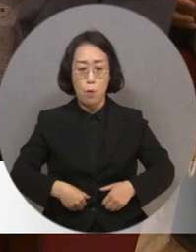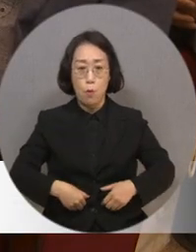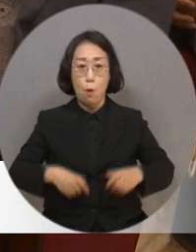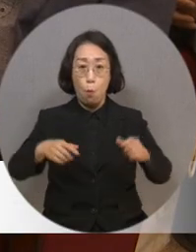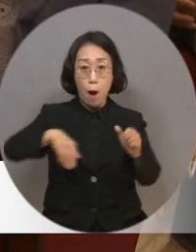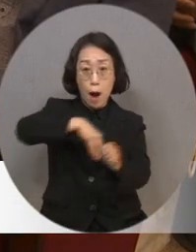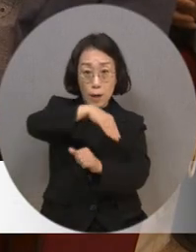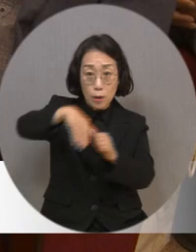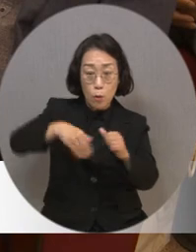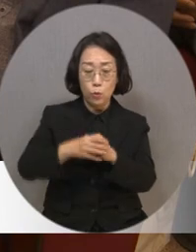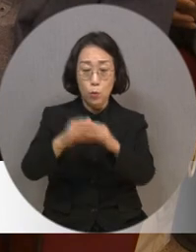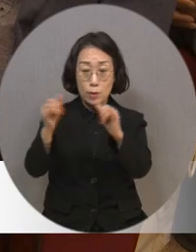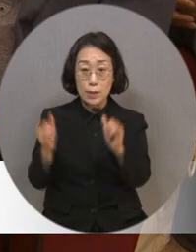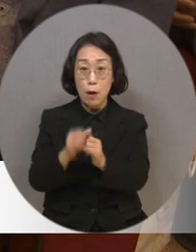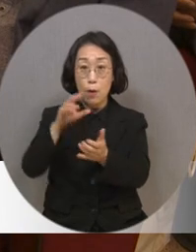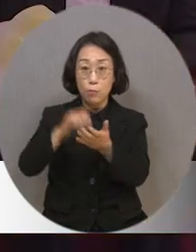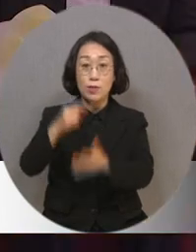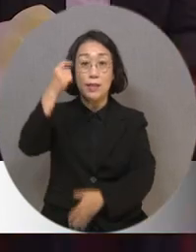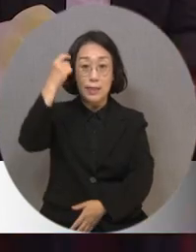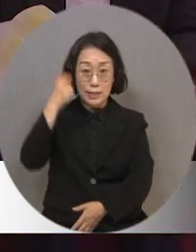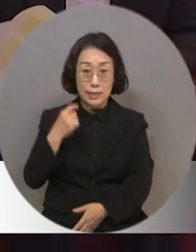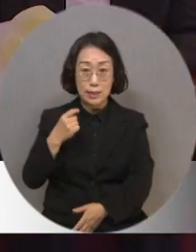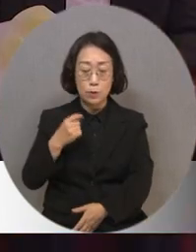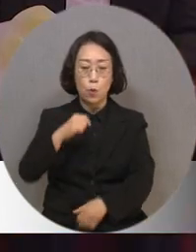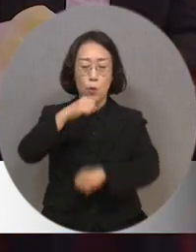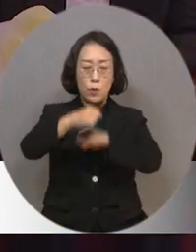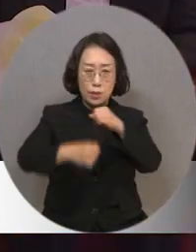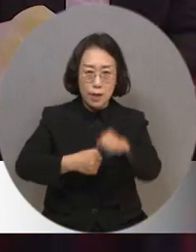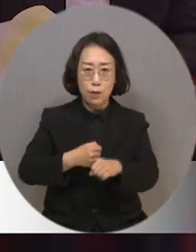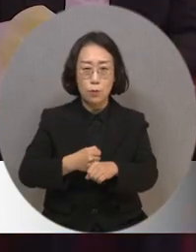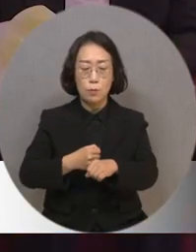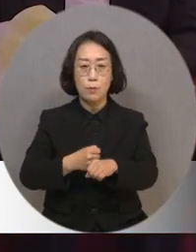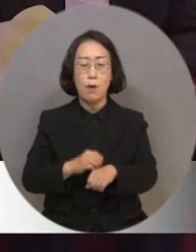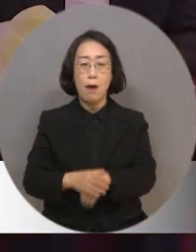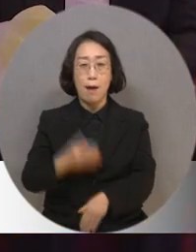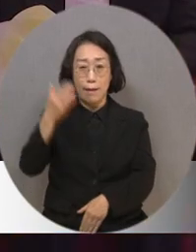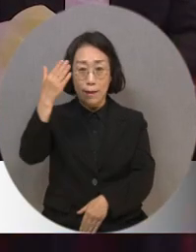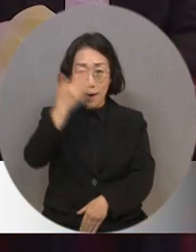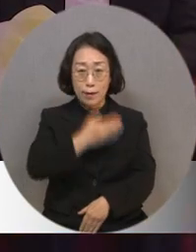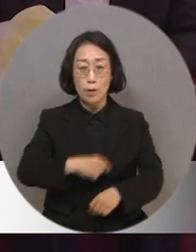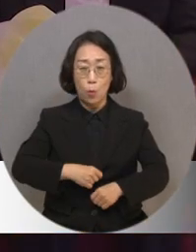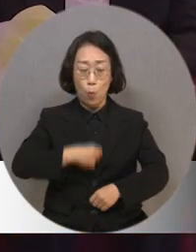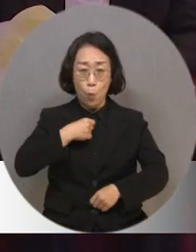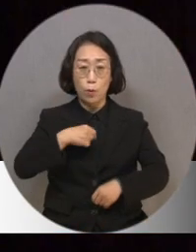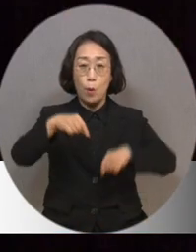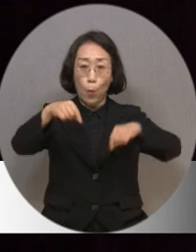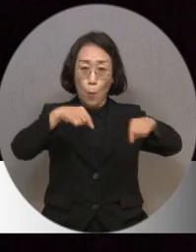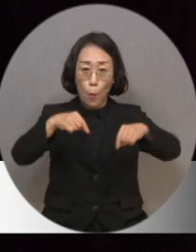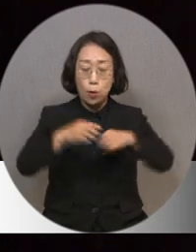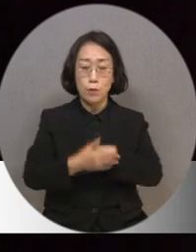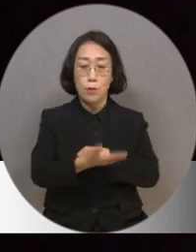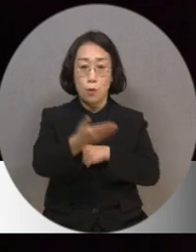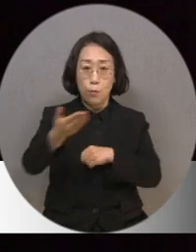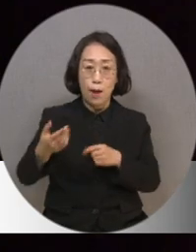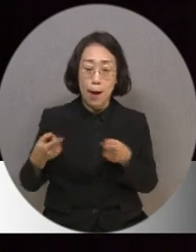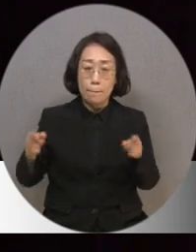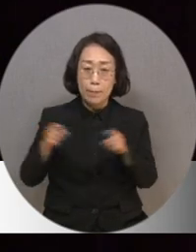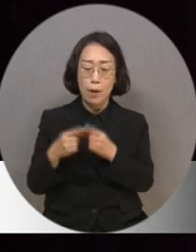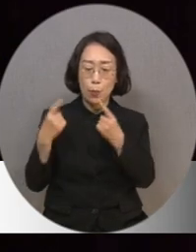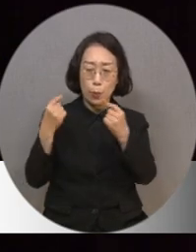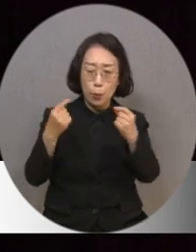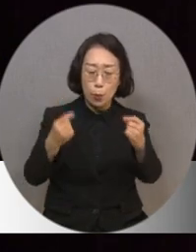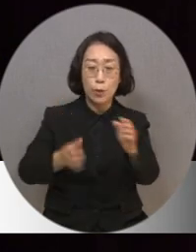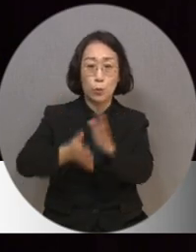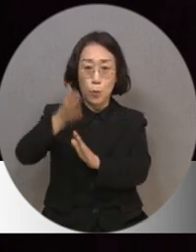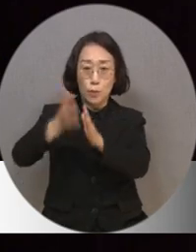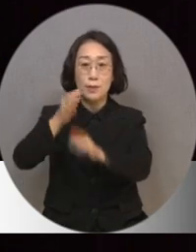소통과 사회 문제에 대한 인식, 민주적이고 투명하며 공정한 시정 운영으로 함께 오래가는 도시를